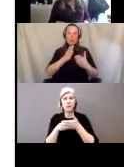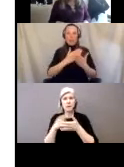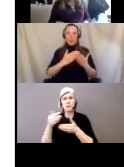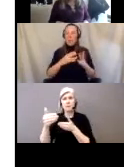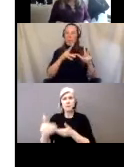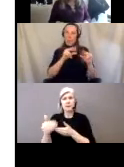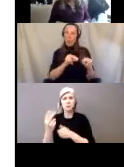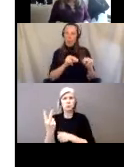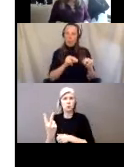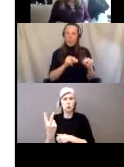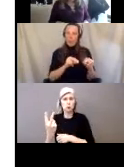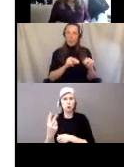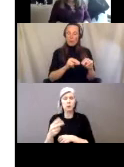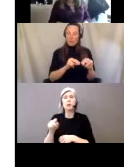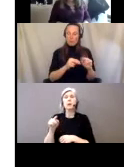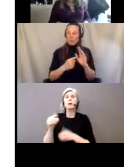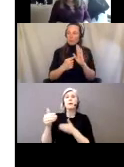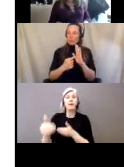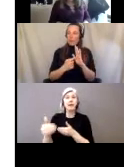Si une personne